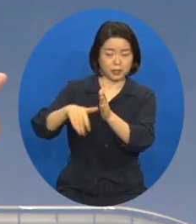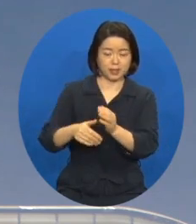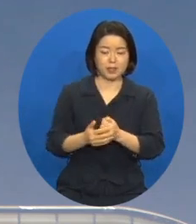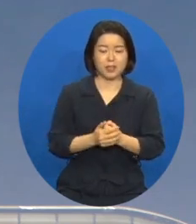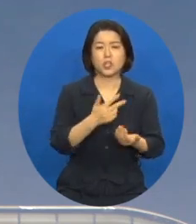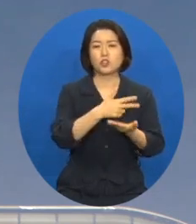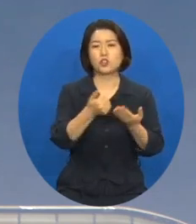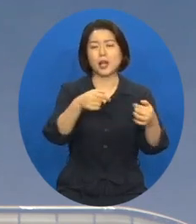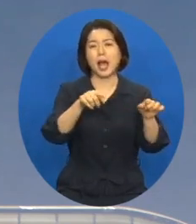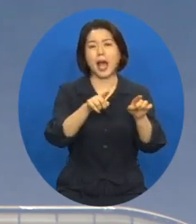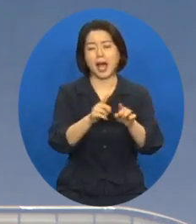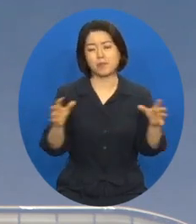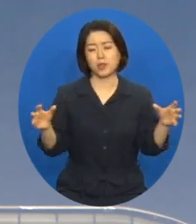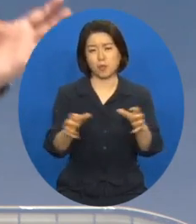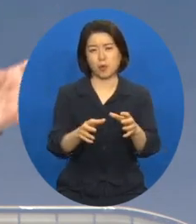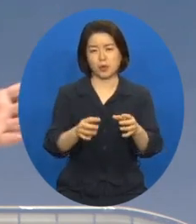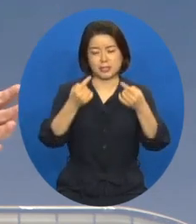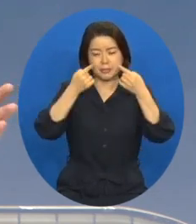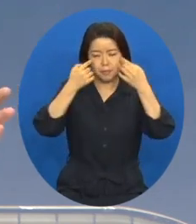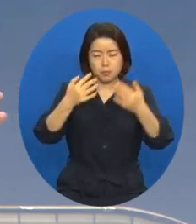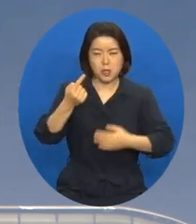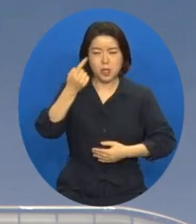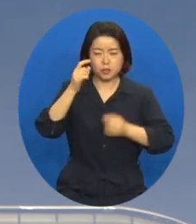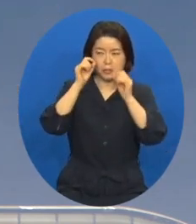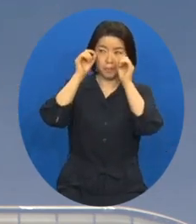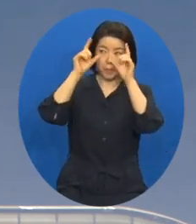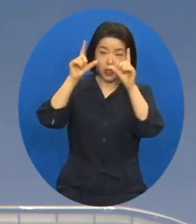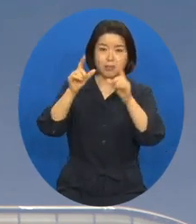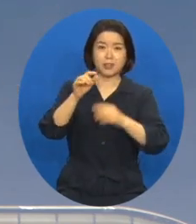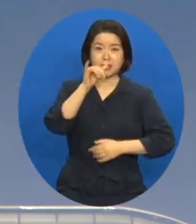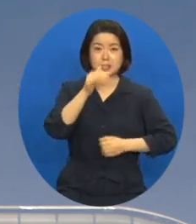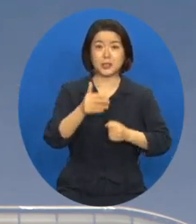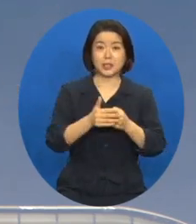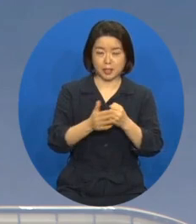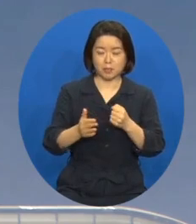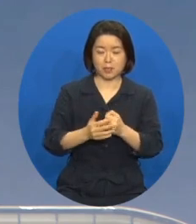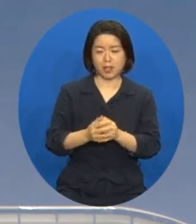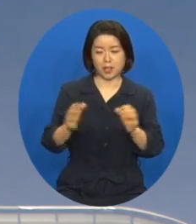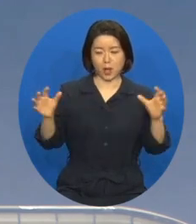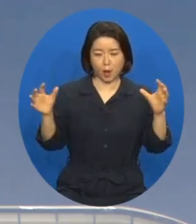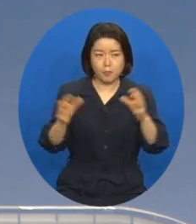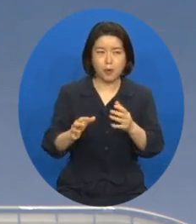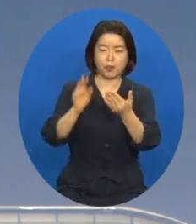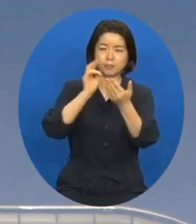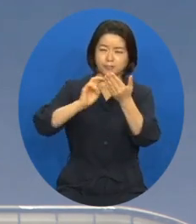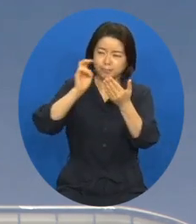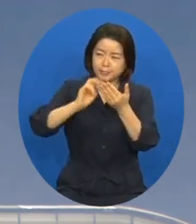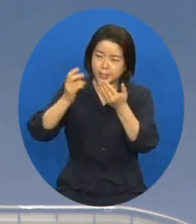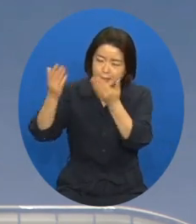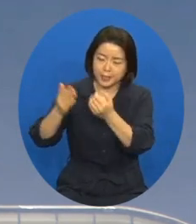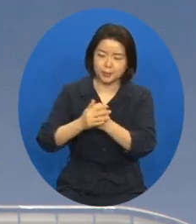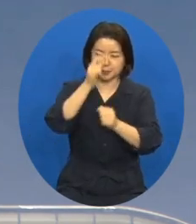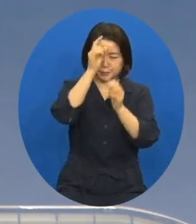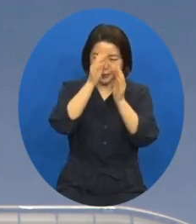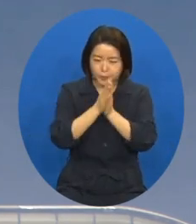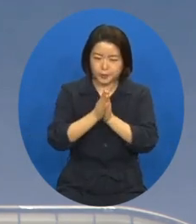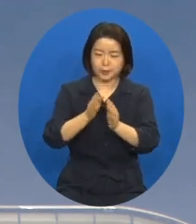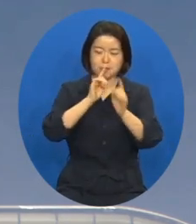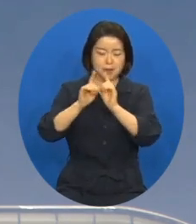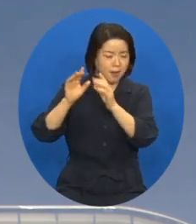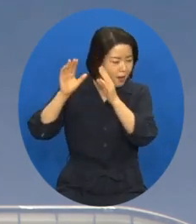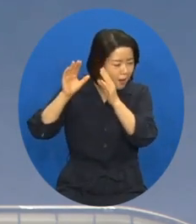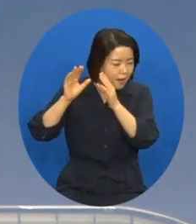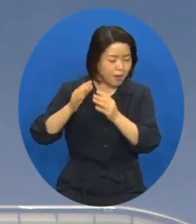함께 모이는 그런 분명한 은혜의 눈이 열렸기 때문에 그들이 모여 찬양하고 기도하고 말씀 듣는 것이